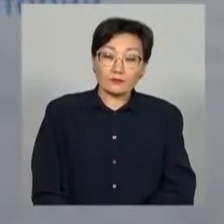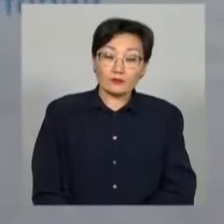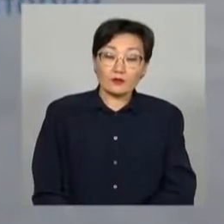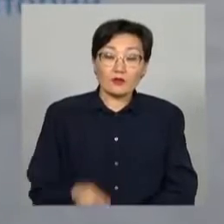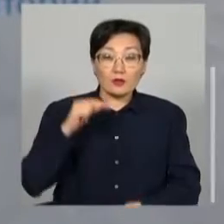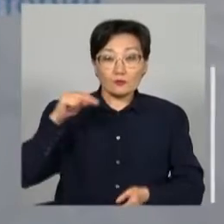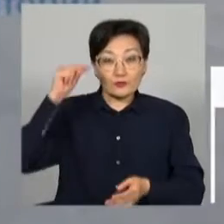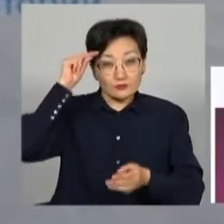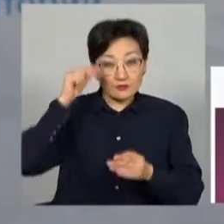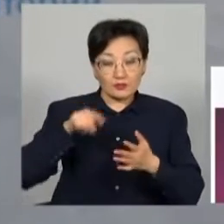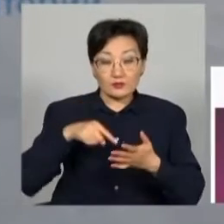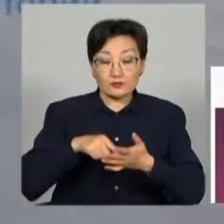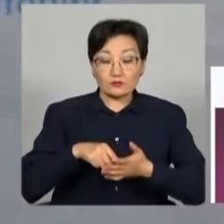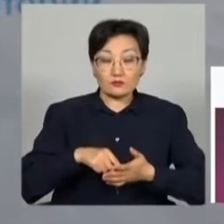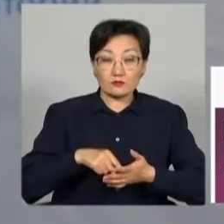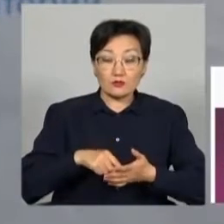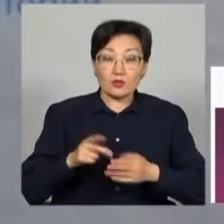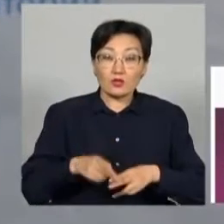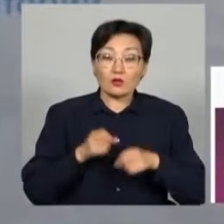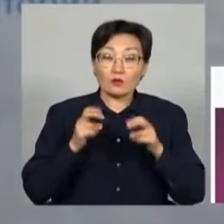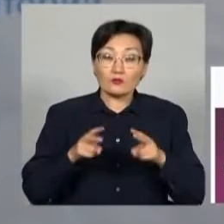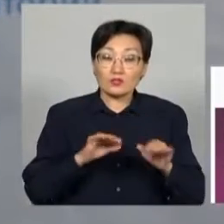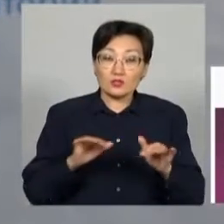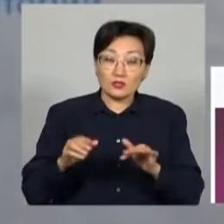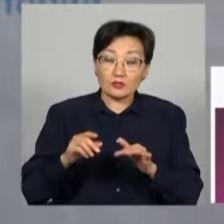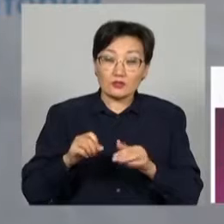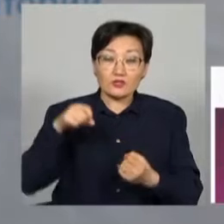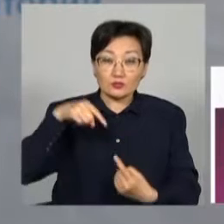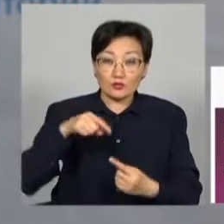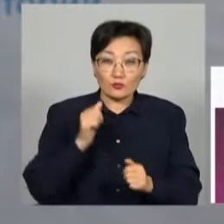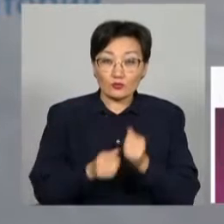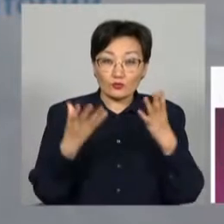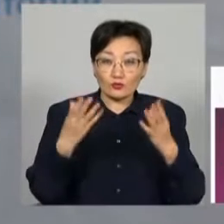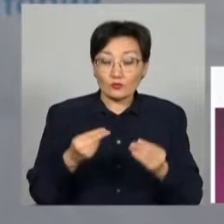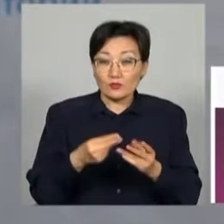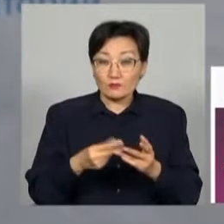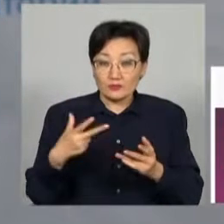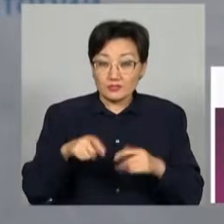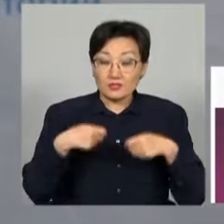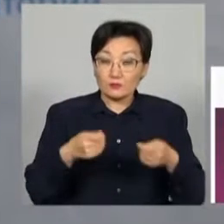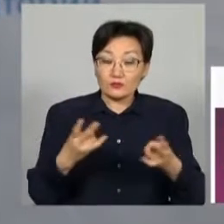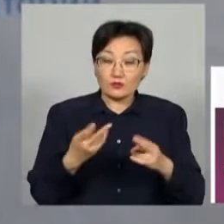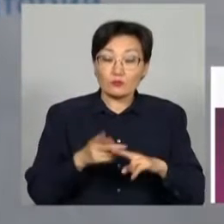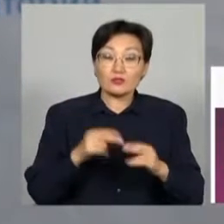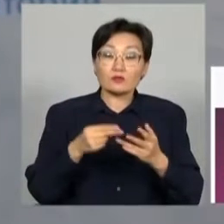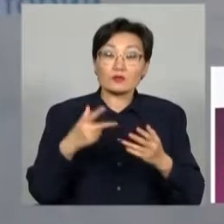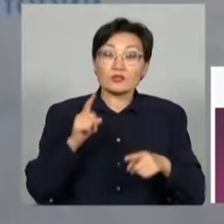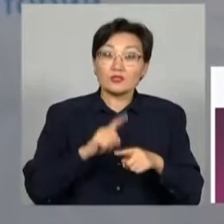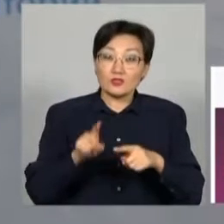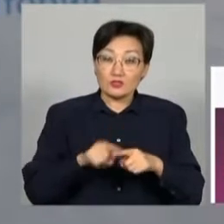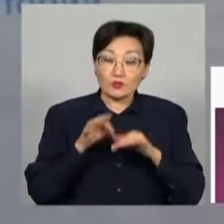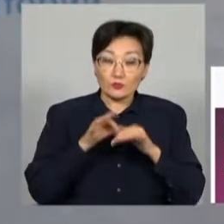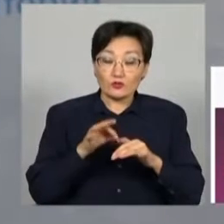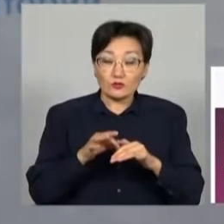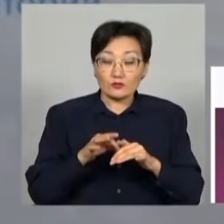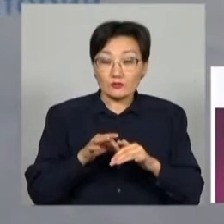Бейжің қаласында қауіпсіздік шараларын бойынша күнде ПТР тестті тапсыру керек. Бұл ПТР тест тез арада өткізіледі күні